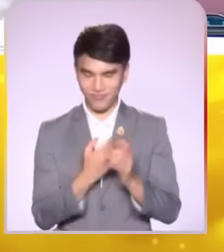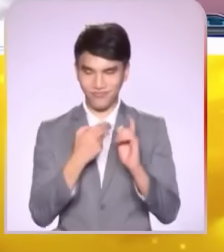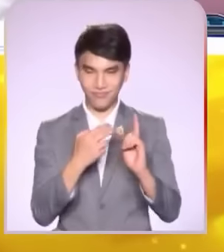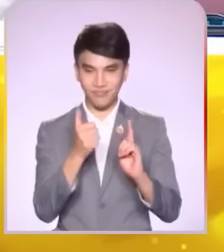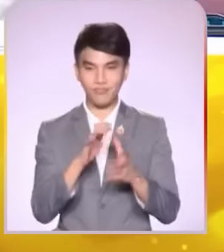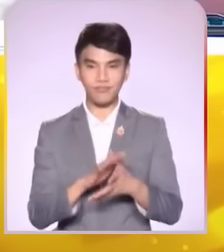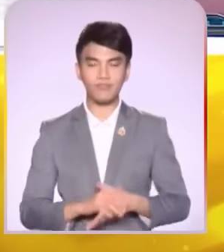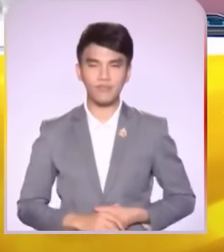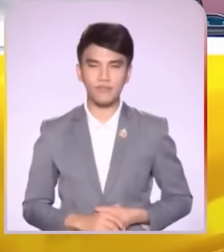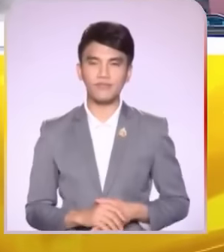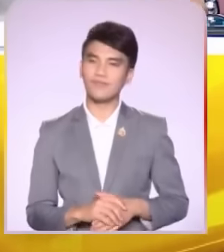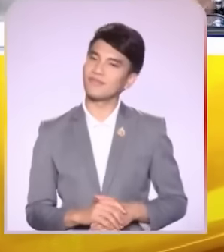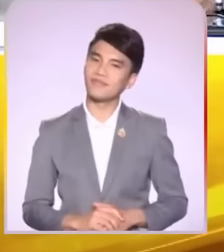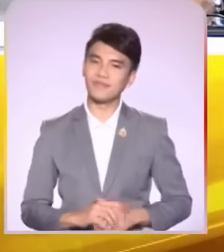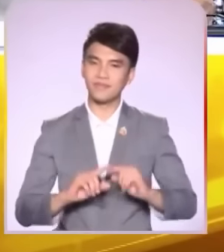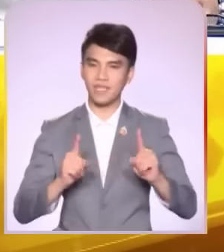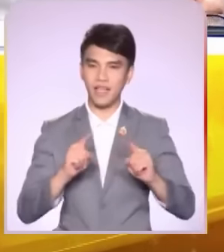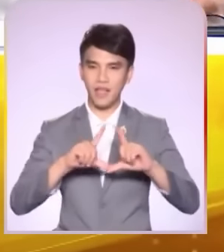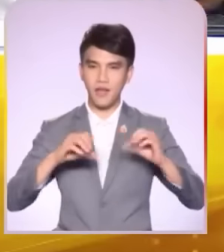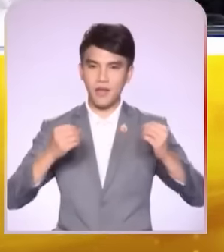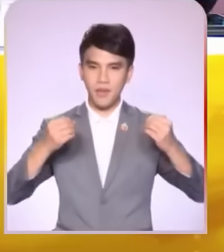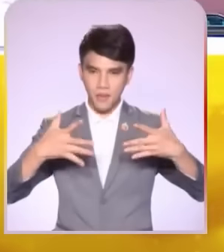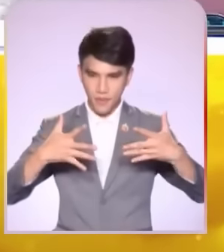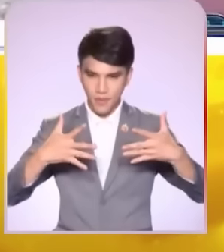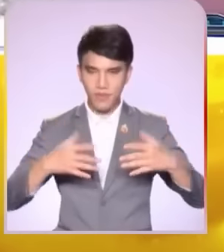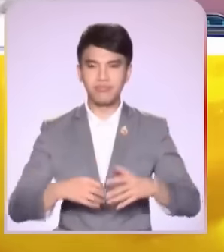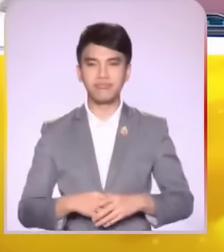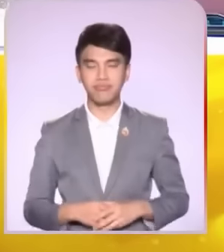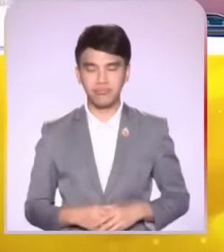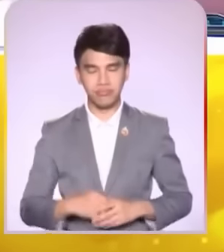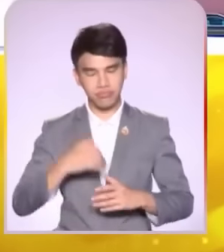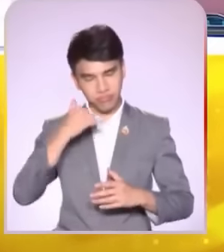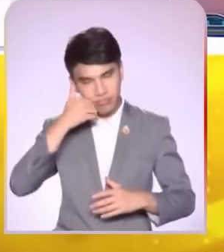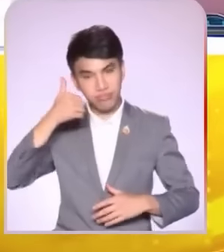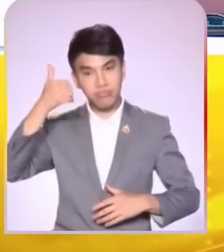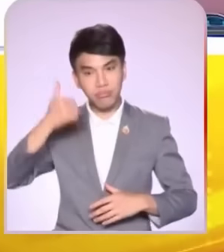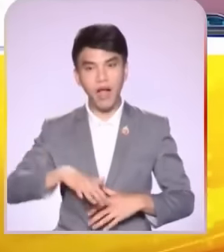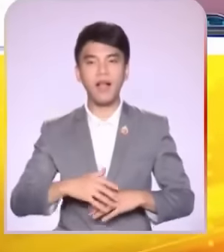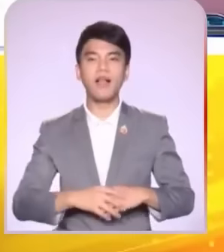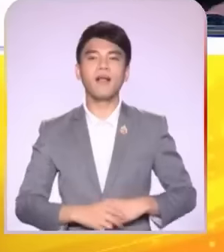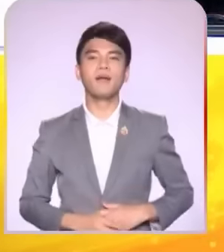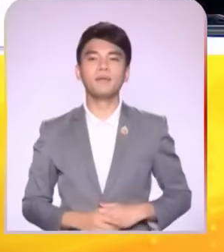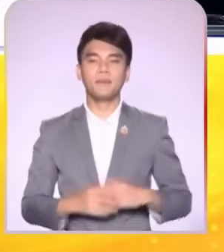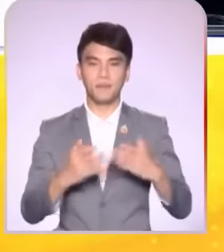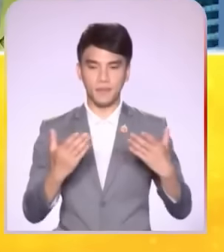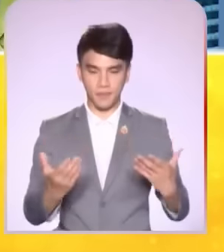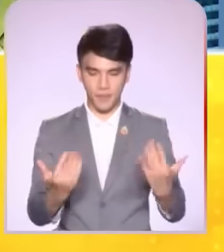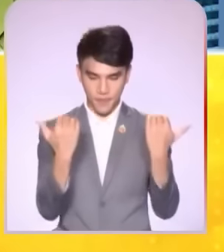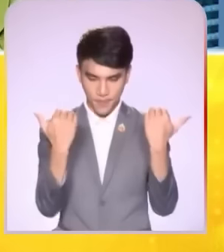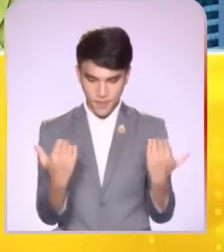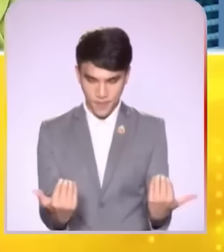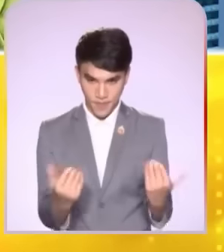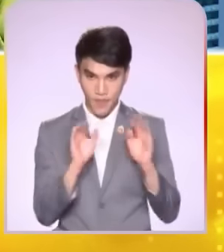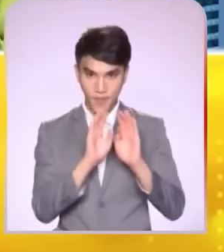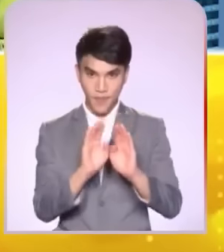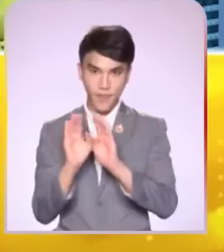บาท งั้น แต่ต้องผูกกับบัตรประชาชนนะฮะไม่ใช่ว่าผูกพร้อมเพย์กับเบอร์โทรศัพท์ ไม่ได้ไม่ได้ไม่ได้ คุณจะไม่ได้นะ ค่ะงั้นเราฝากย้ำด้